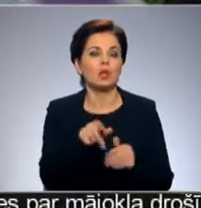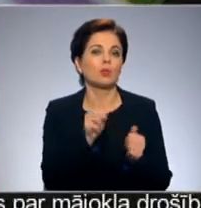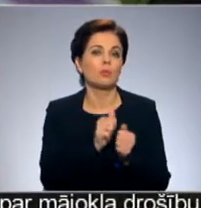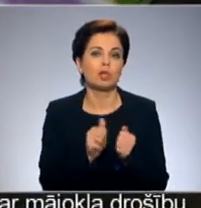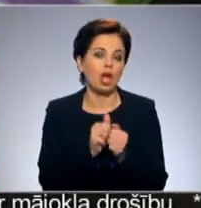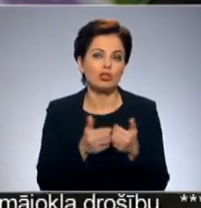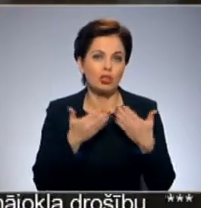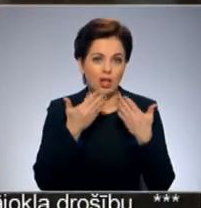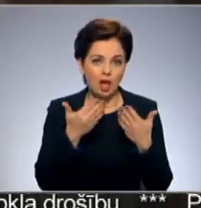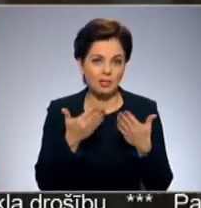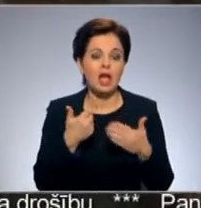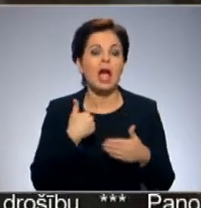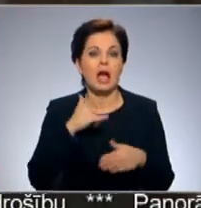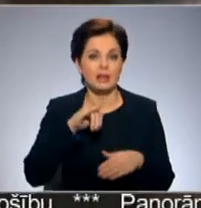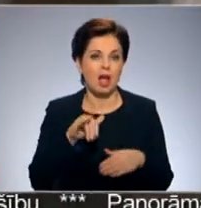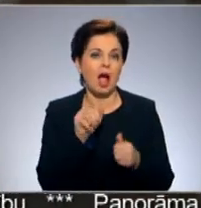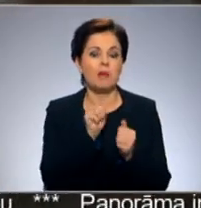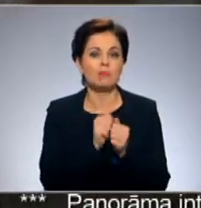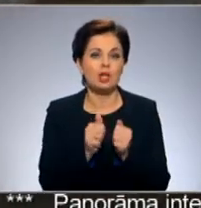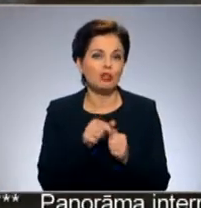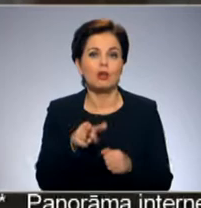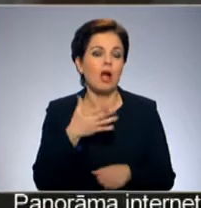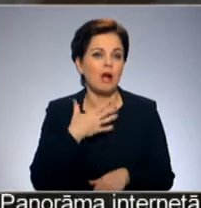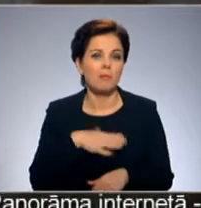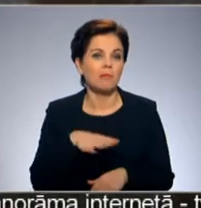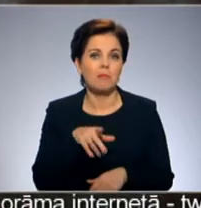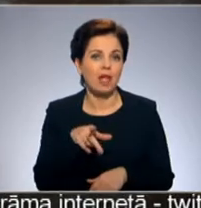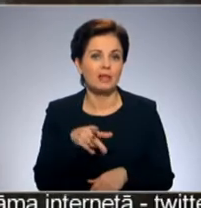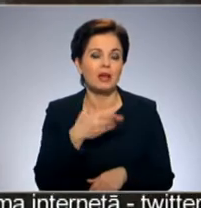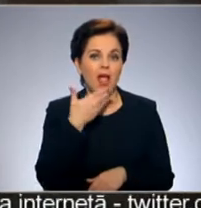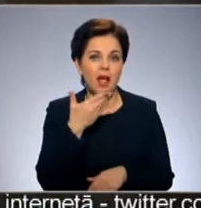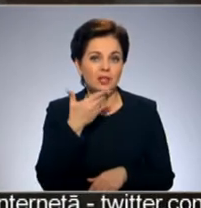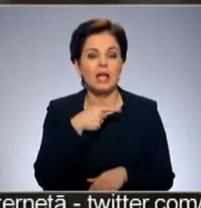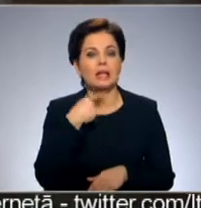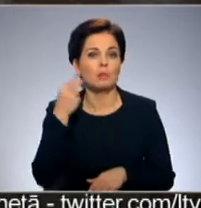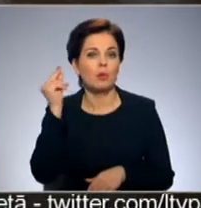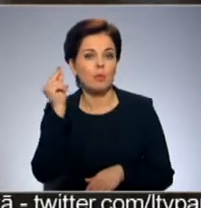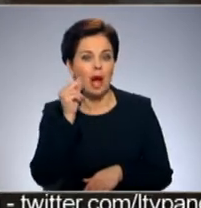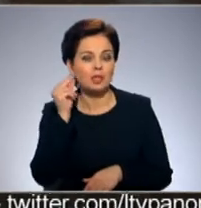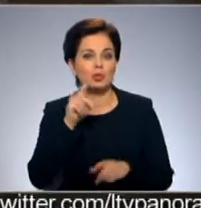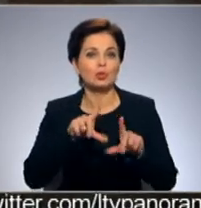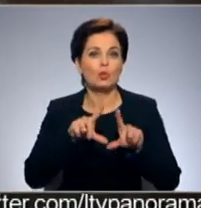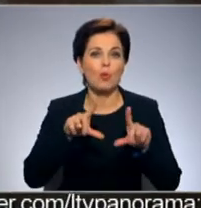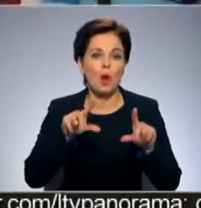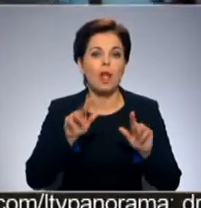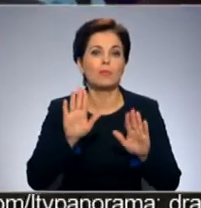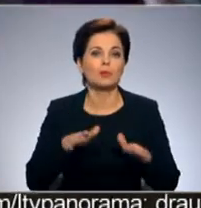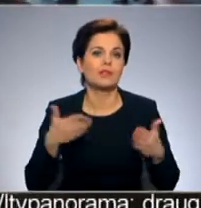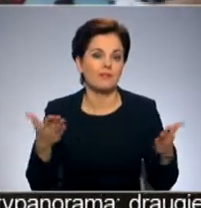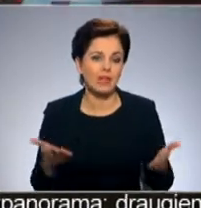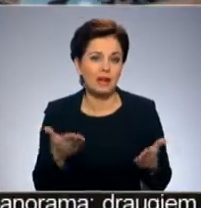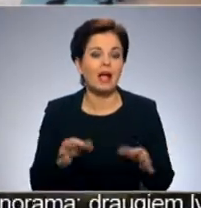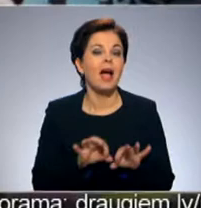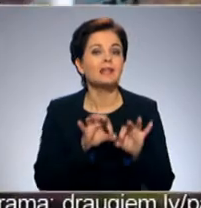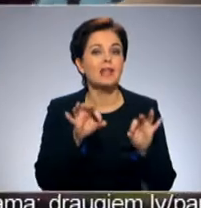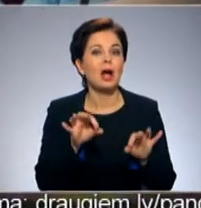grāmatīs? Bieži. Kāpēc tev patīk lasīt? Tāpēc es gribu mācīties skolā, tad būs vieglāk. Sākumā